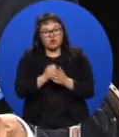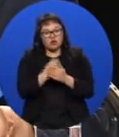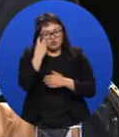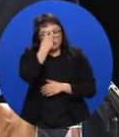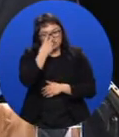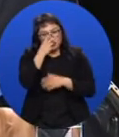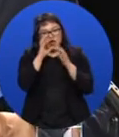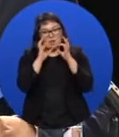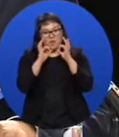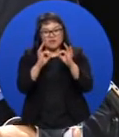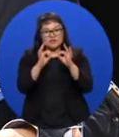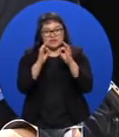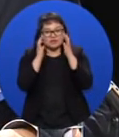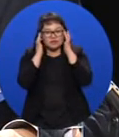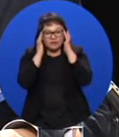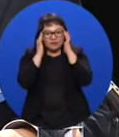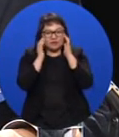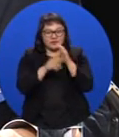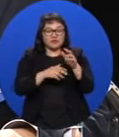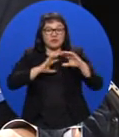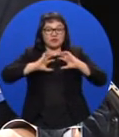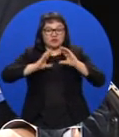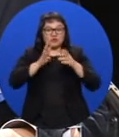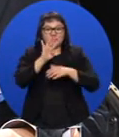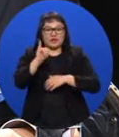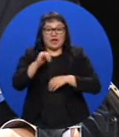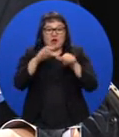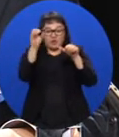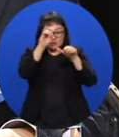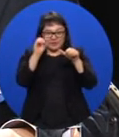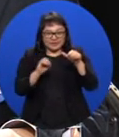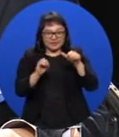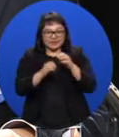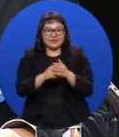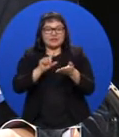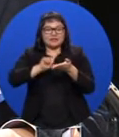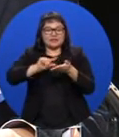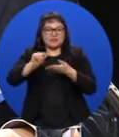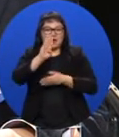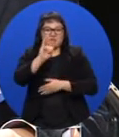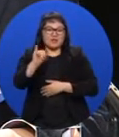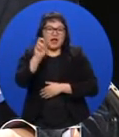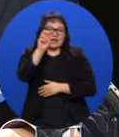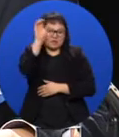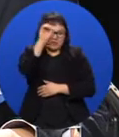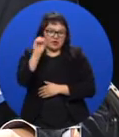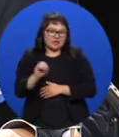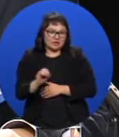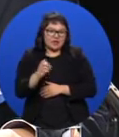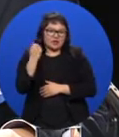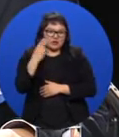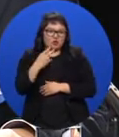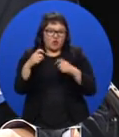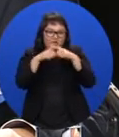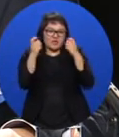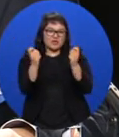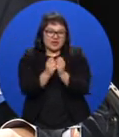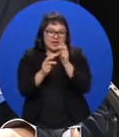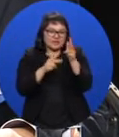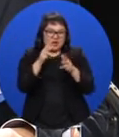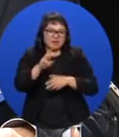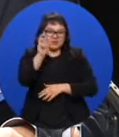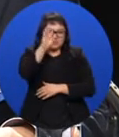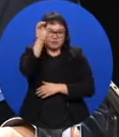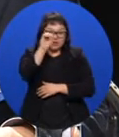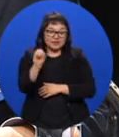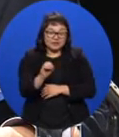보니까 국비가 50%, 지방비가 20%, 그 다음에 민간 투자가